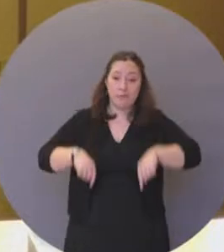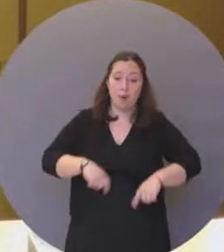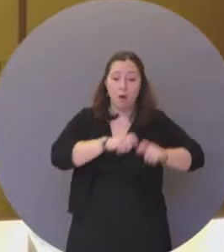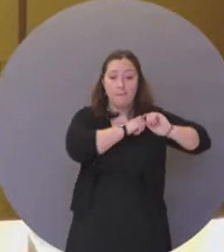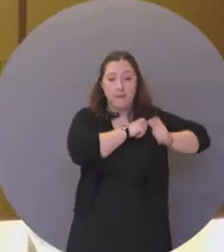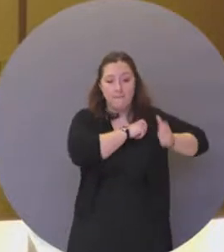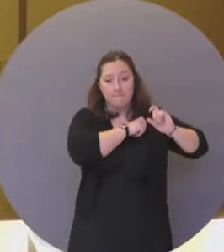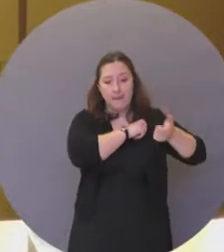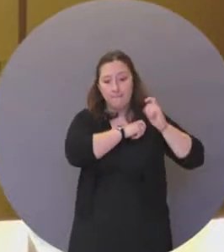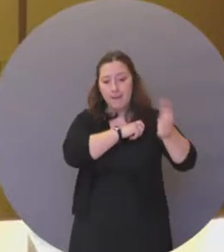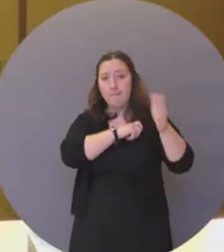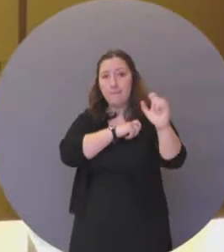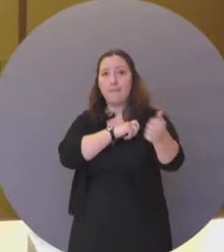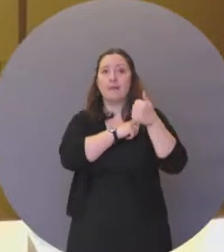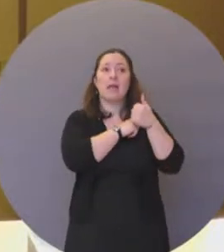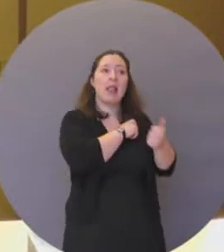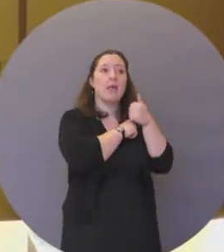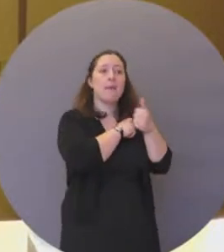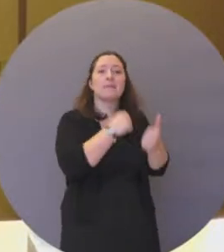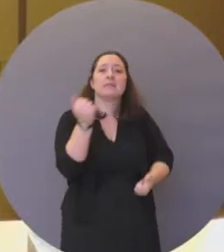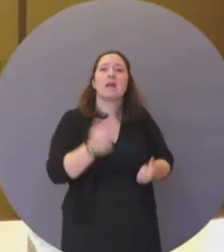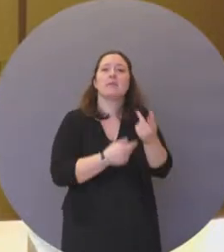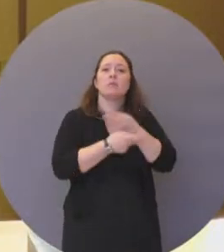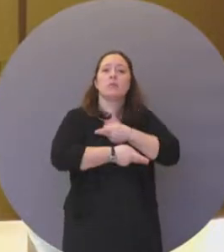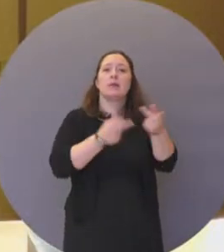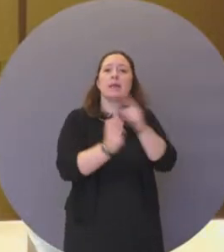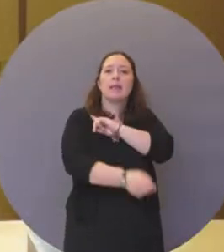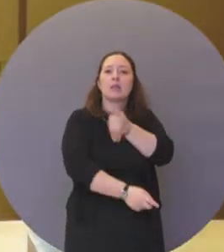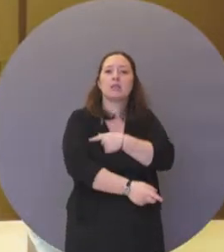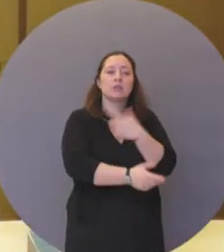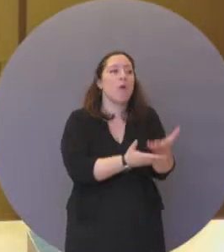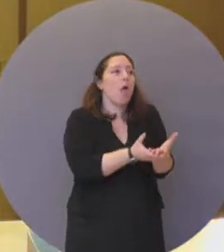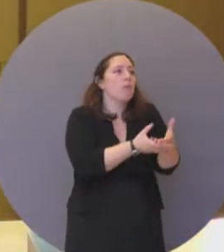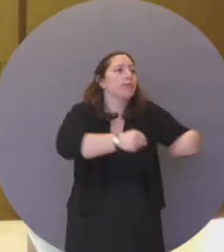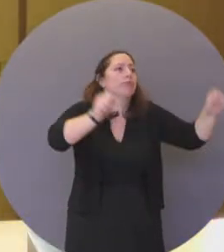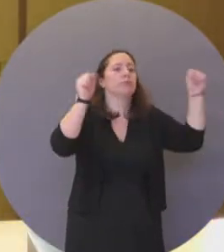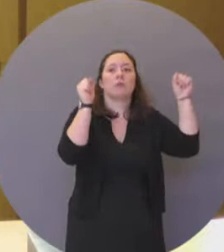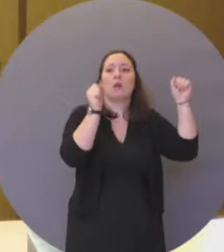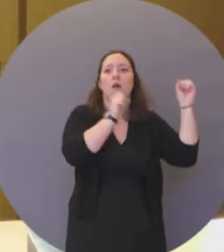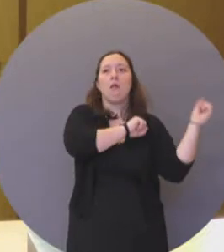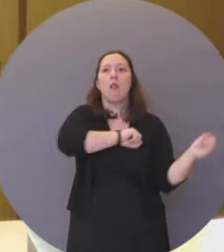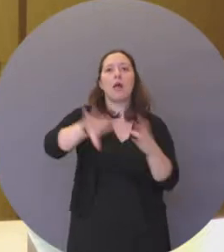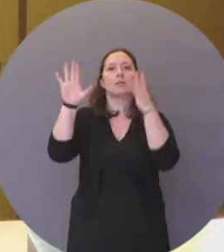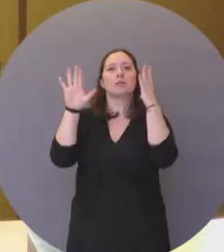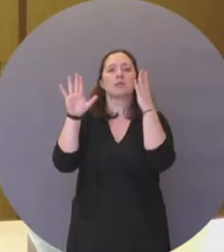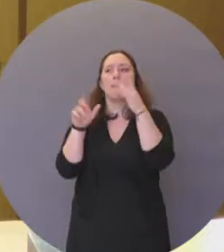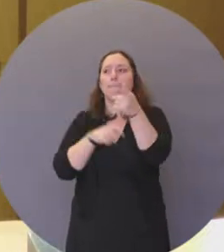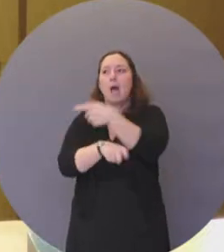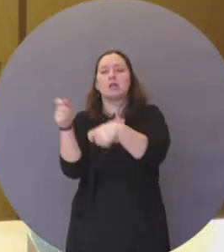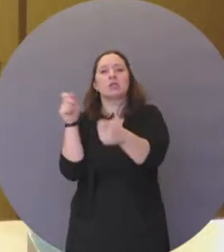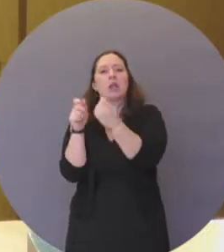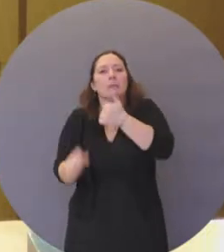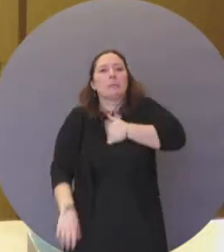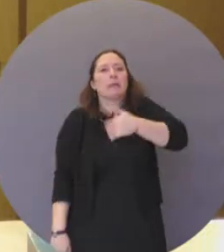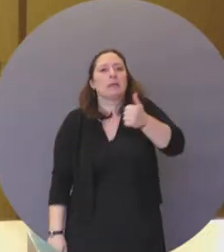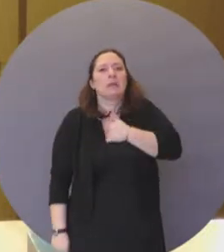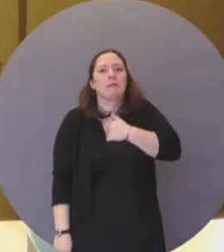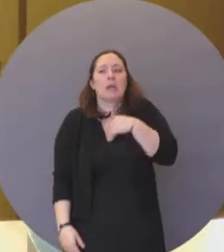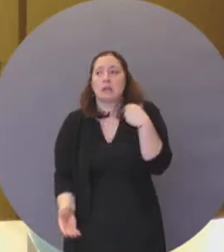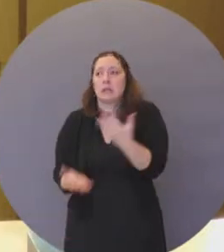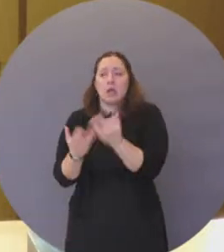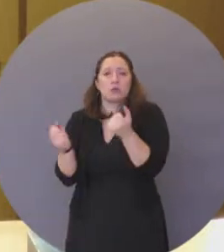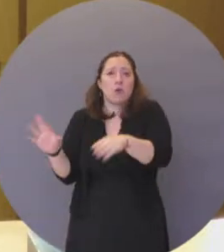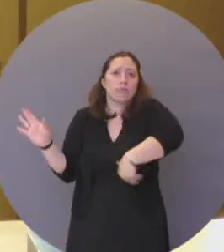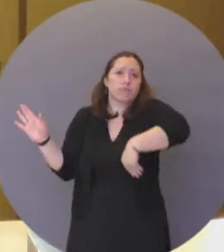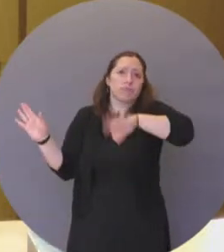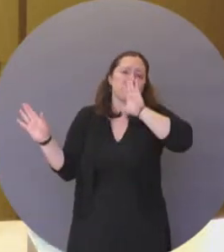ont démantelé le service public de l'énergie pour le livrer à l'appétit des marchés à leurs excès qui finissent tôt ou tard par